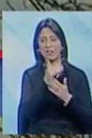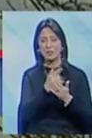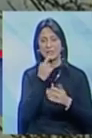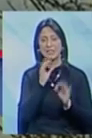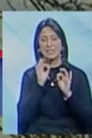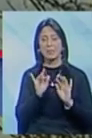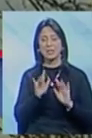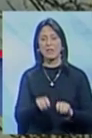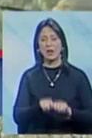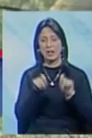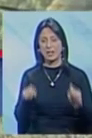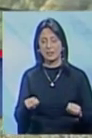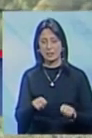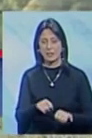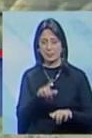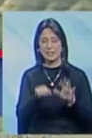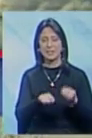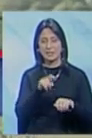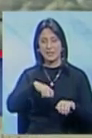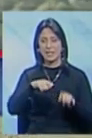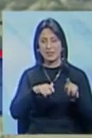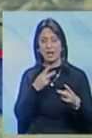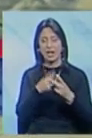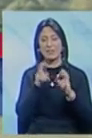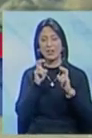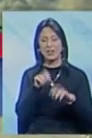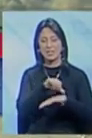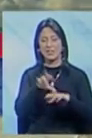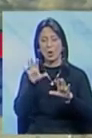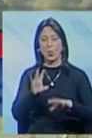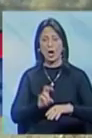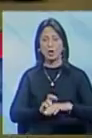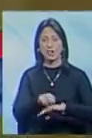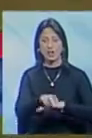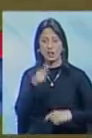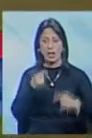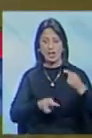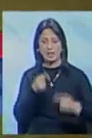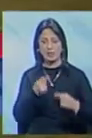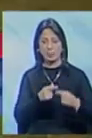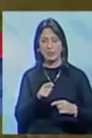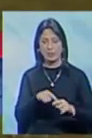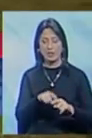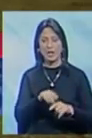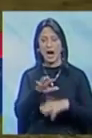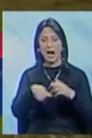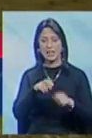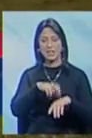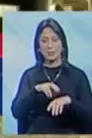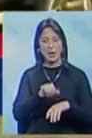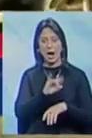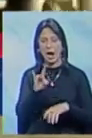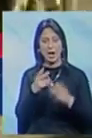ისხლის სამართლის საქმე აღძრა. ცხინვალის საოკუპაციო რეჟიმი დაკავებულს ეგრეთ წოდებული სასრულის უკანონო კვეთას ედავება, რასაც გატაცებული ექიმი